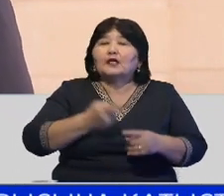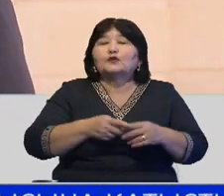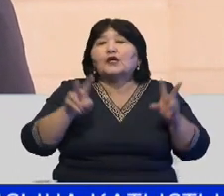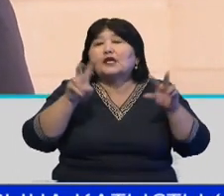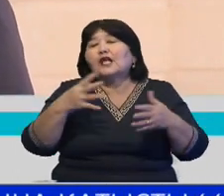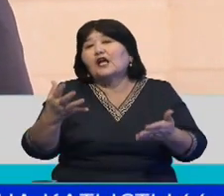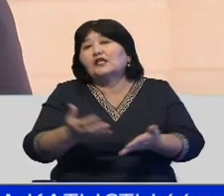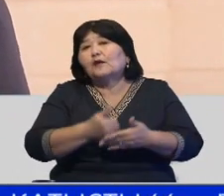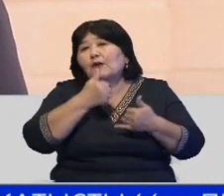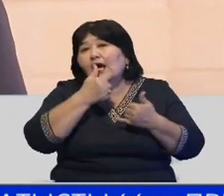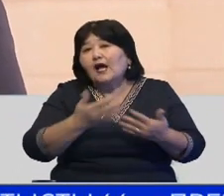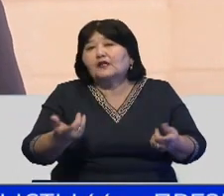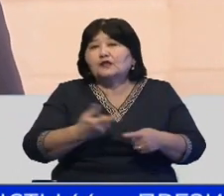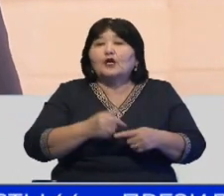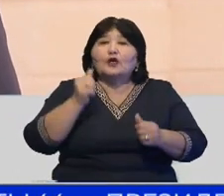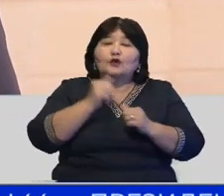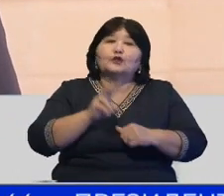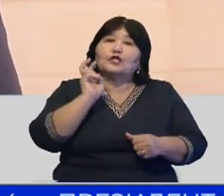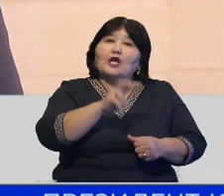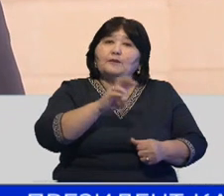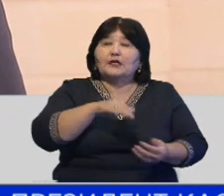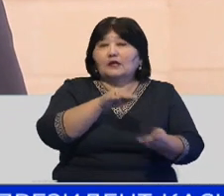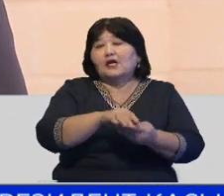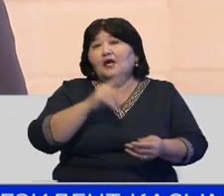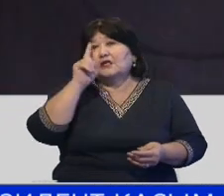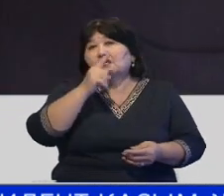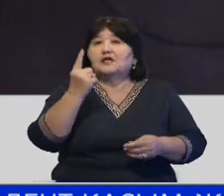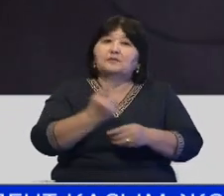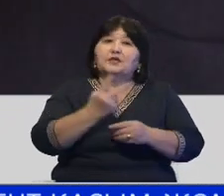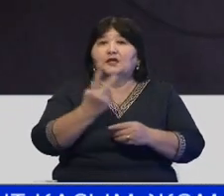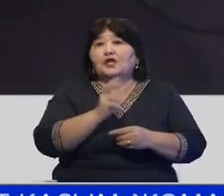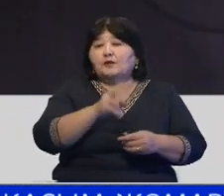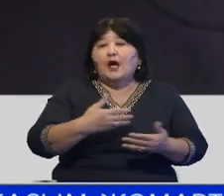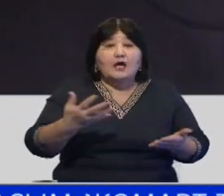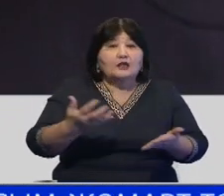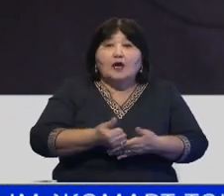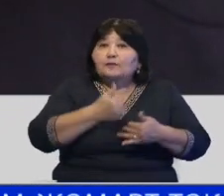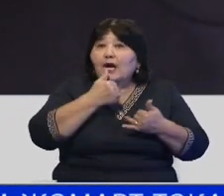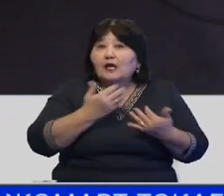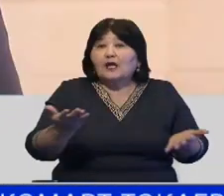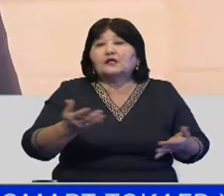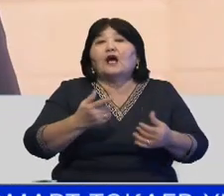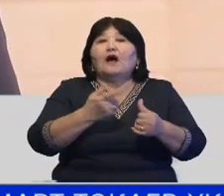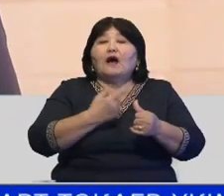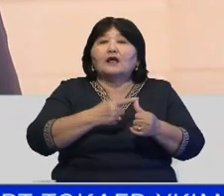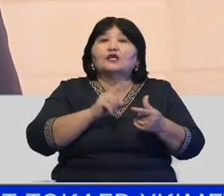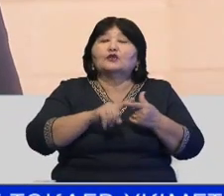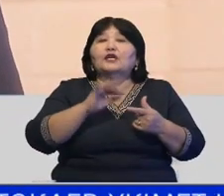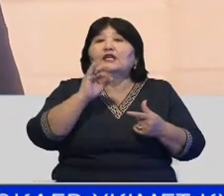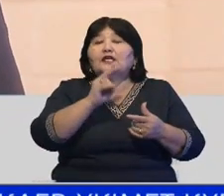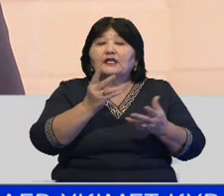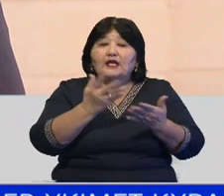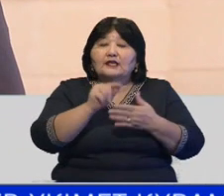таппай қалып жатады, мысалы, күнде бара бермейді ғой зиратқа. Жылына бір екі рет бару мүмкін, таппай қалған жағдайда аты жөнін немесе иінін